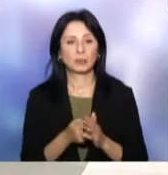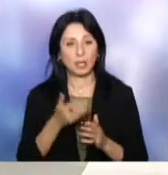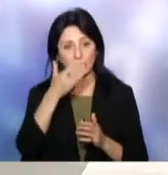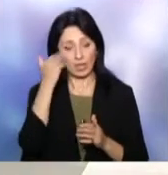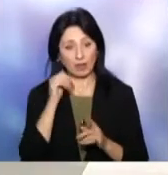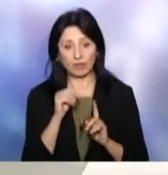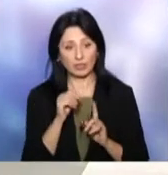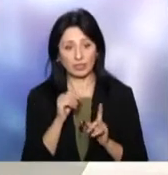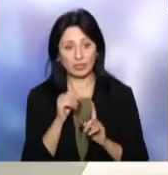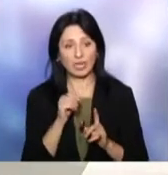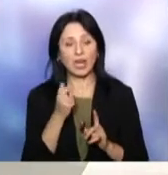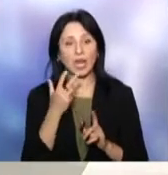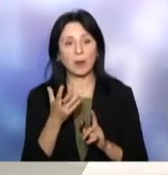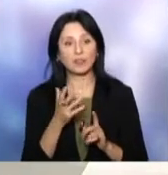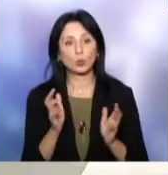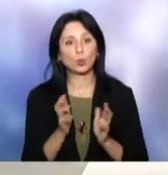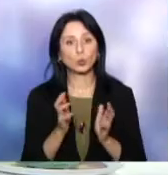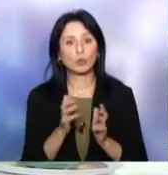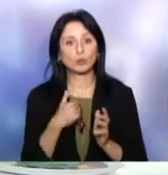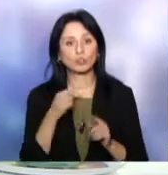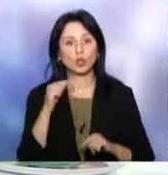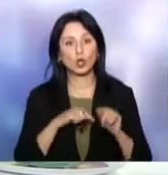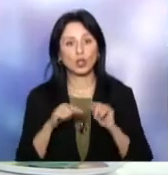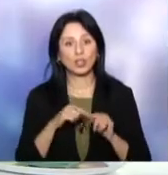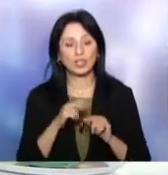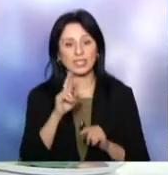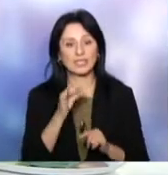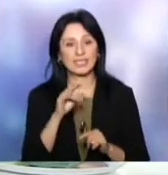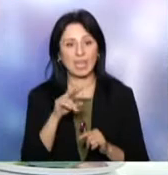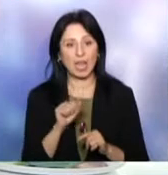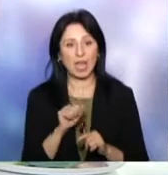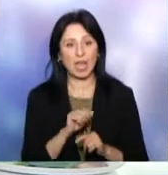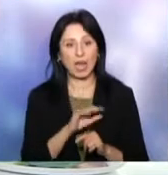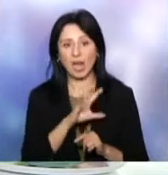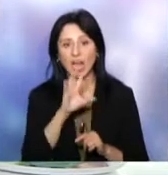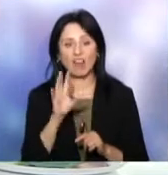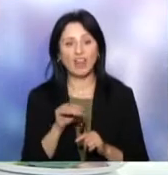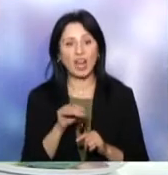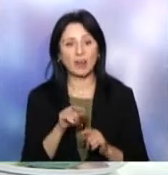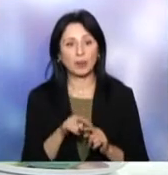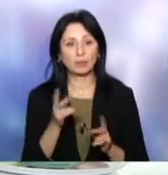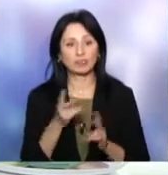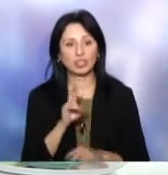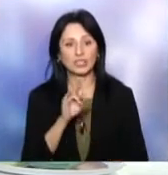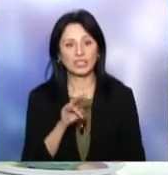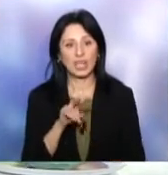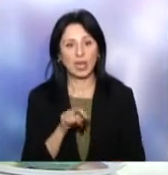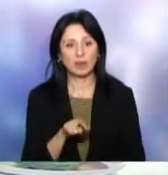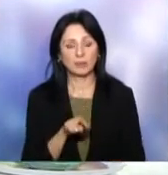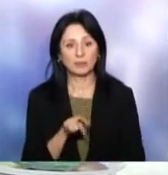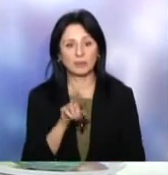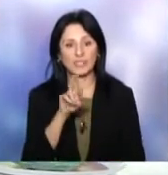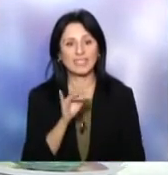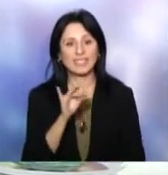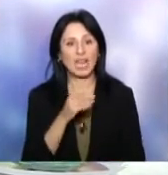გვავიწყდება რამდენად უზრუნველყოფილია ჩვენი ორგანიზმი ცილით, იმიტომ რომ ყველაფრის ზრდისთვის ჩვენ გვჭირდება ცილა და